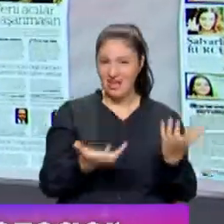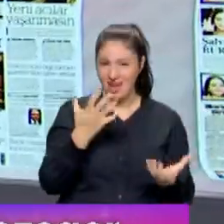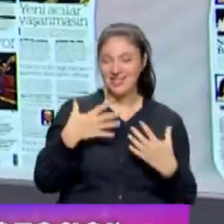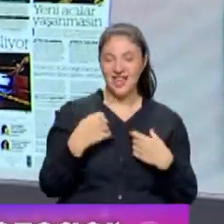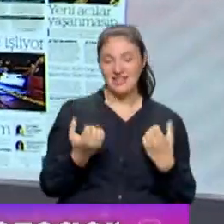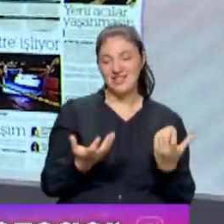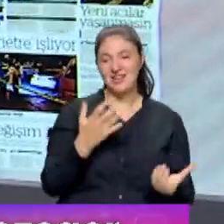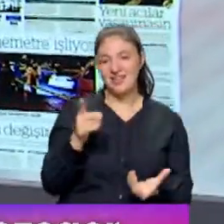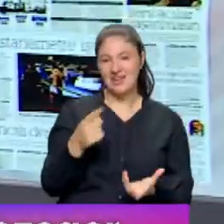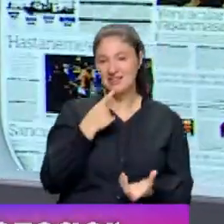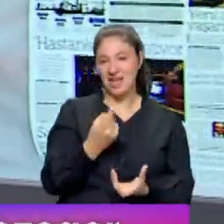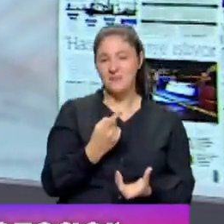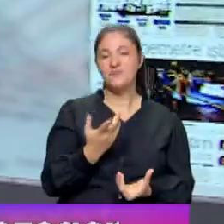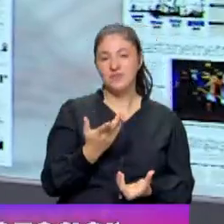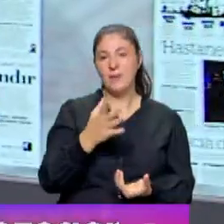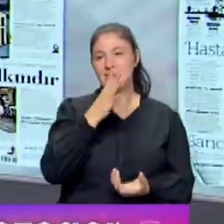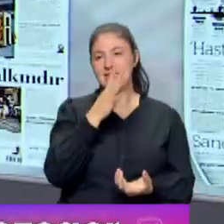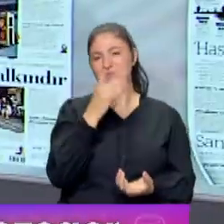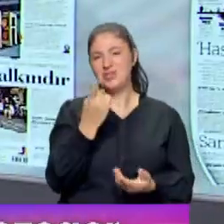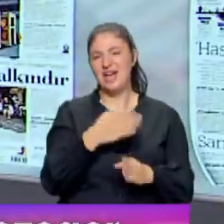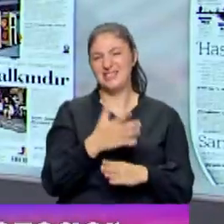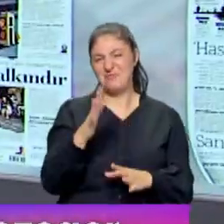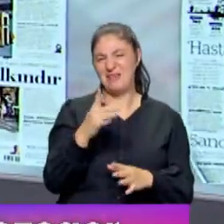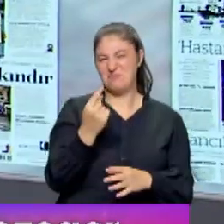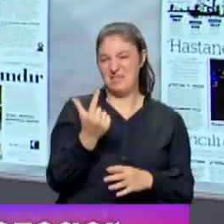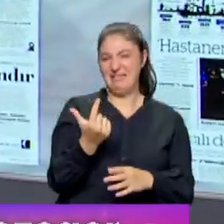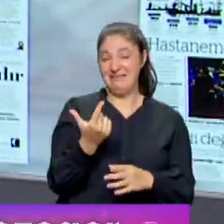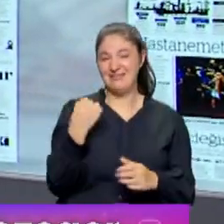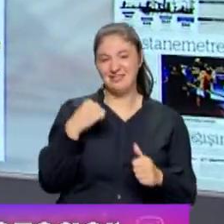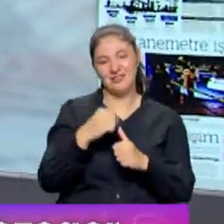sağlığınız da etkilenir diyelim. Zaten bildiğiniz bir şey aslında, belki biraz tekrar etmiş olalım.